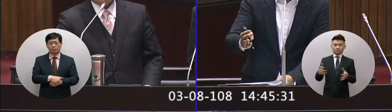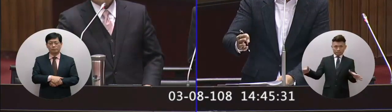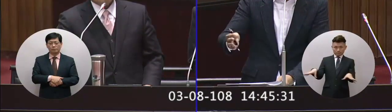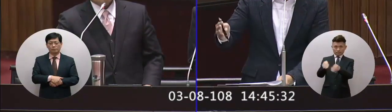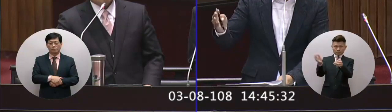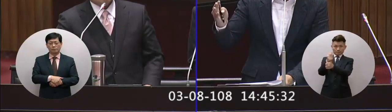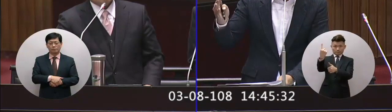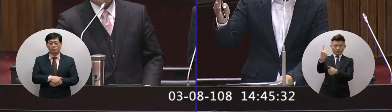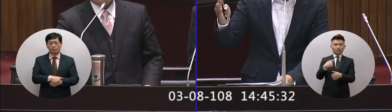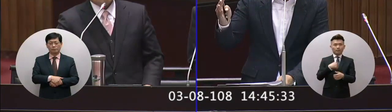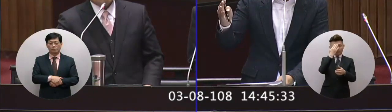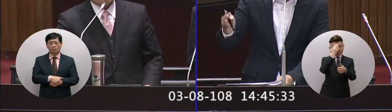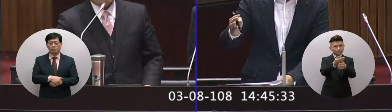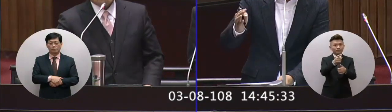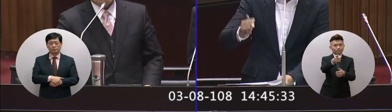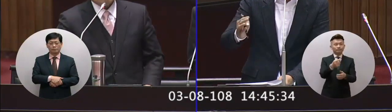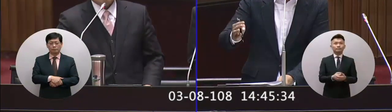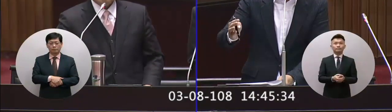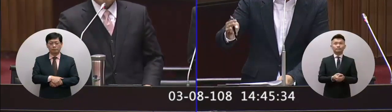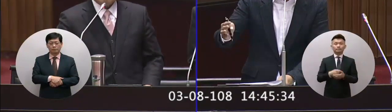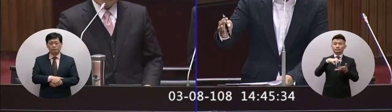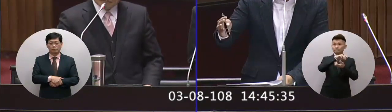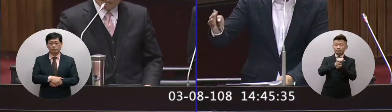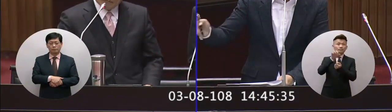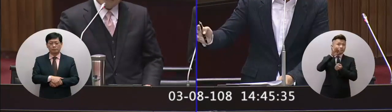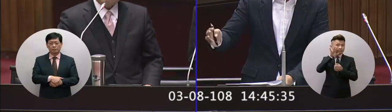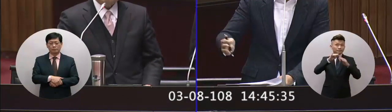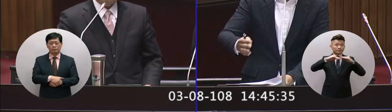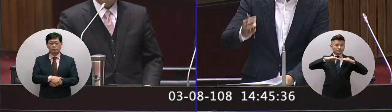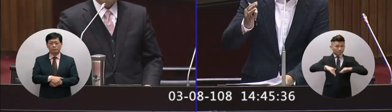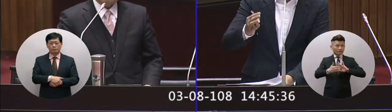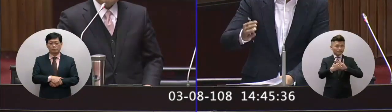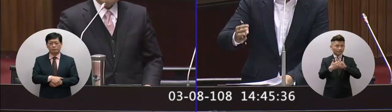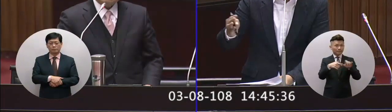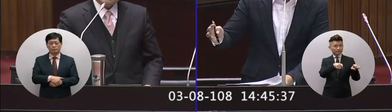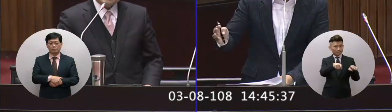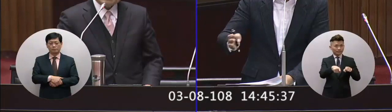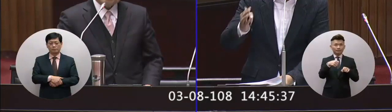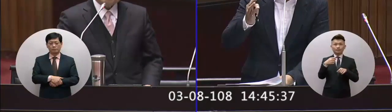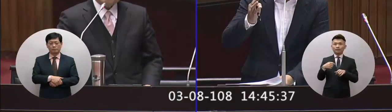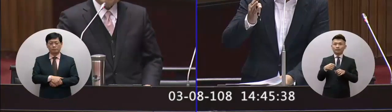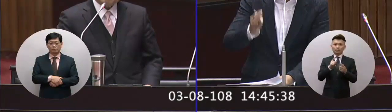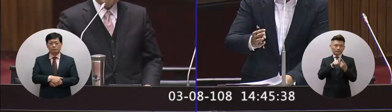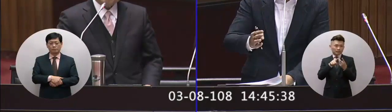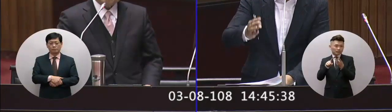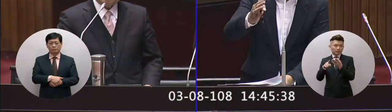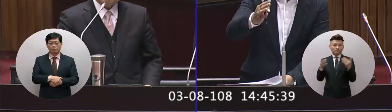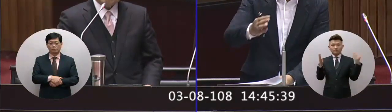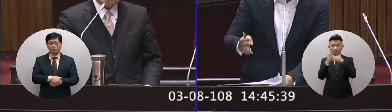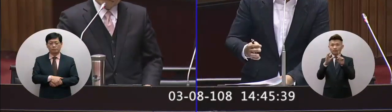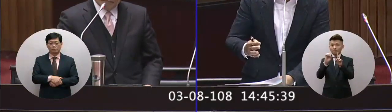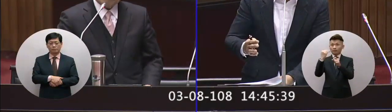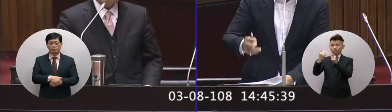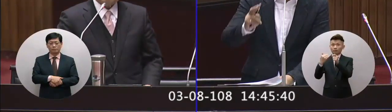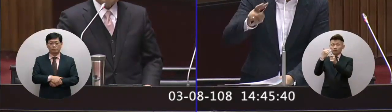伊丁拜託就是說因為我們不管是這個雲章的防制地點下線行動專案還有防禁難道的相差來其實他能夠一百公斤九年